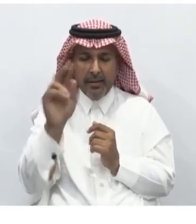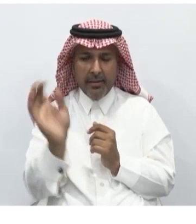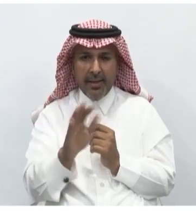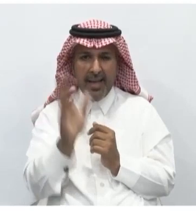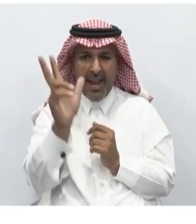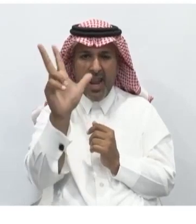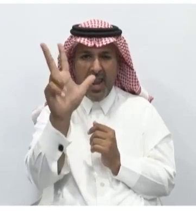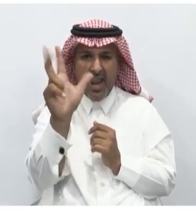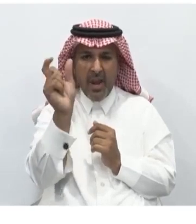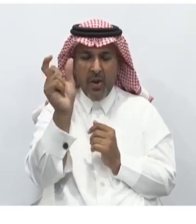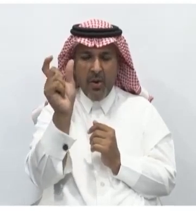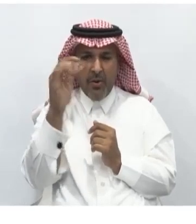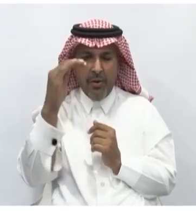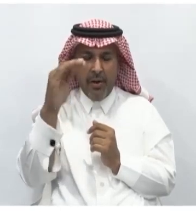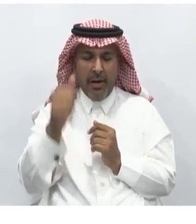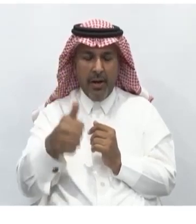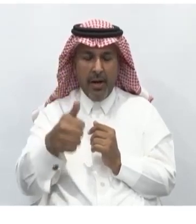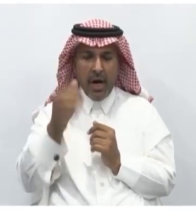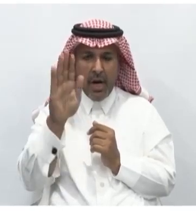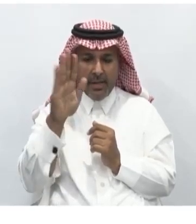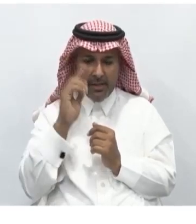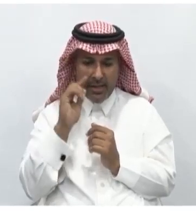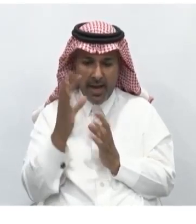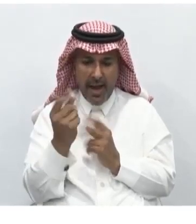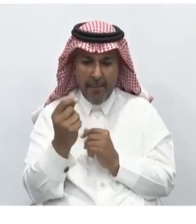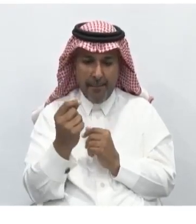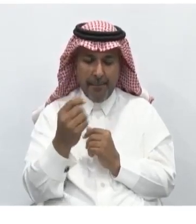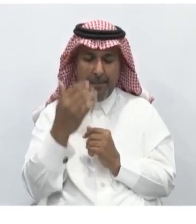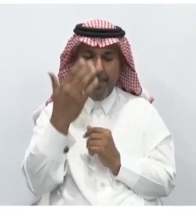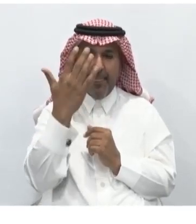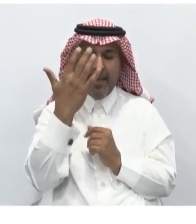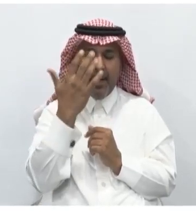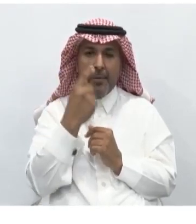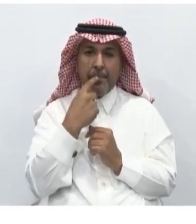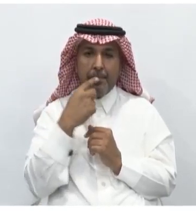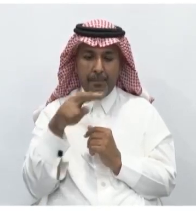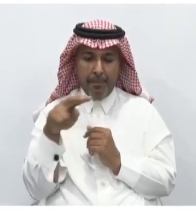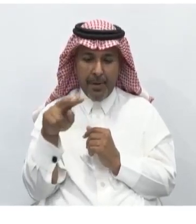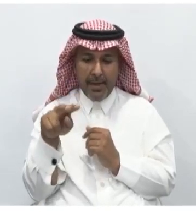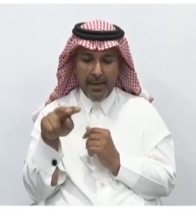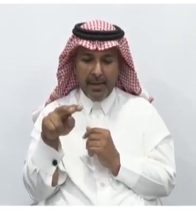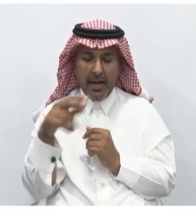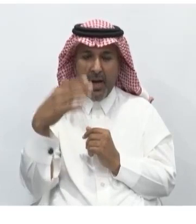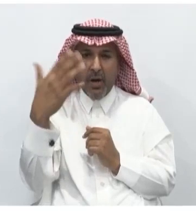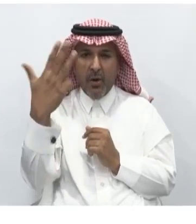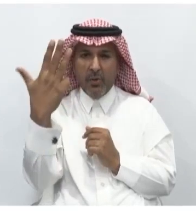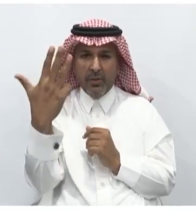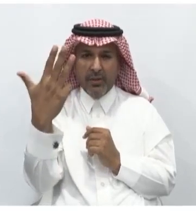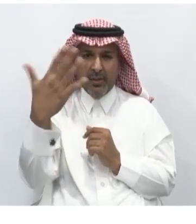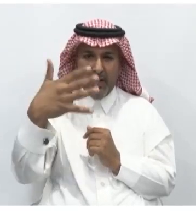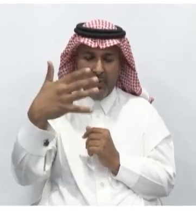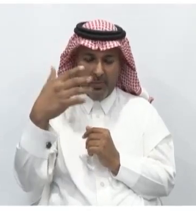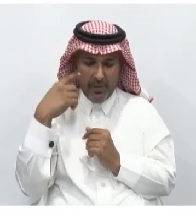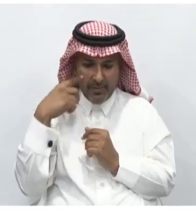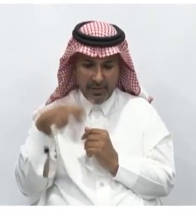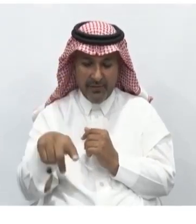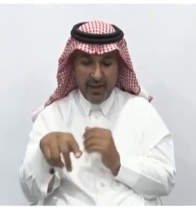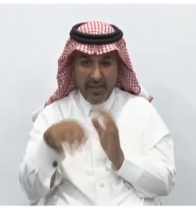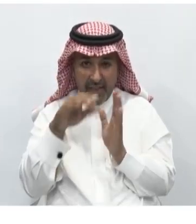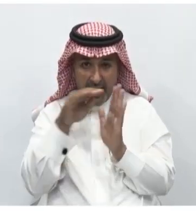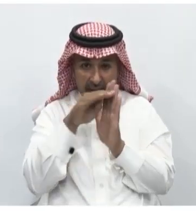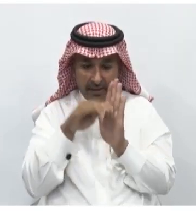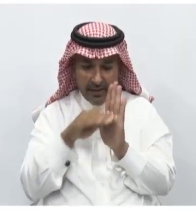لكل مول. إذا لمن لم يتذكر طريقة الكتلة المولية للمركب هنا لدينا الطريقة.